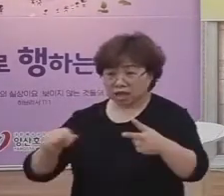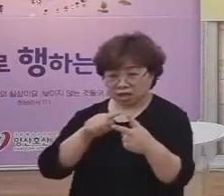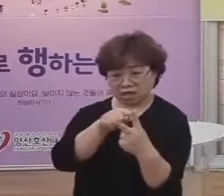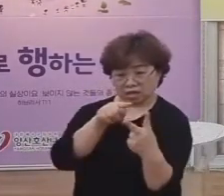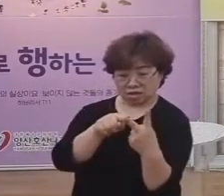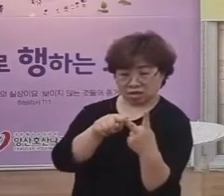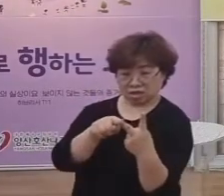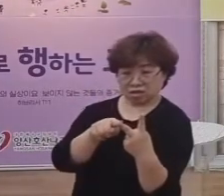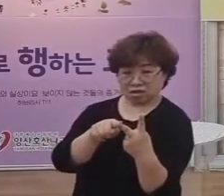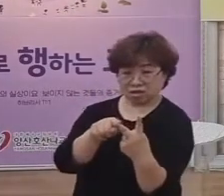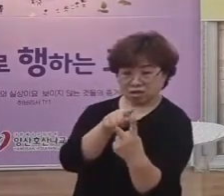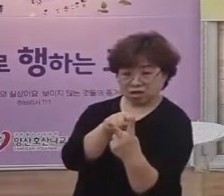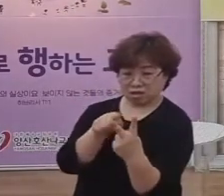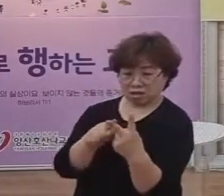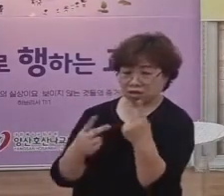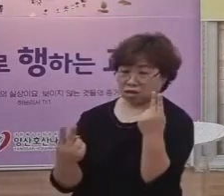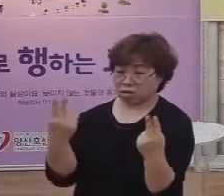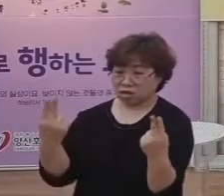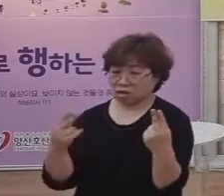이유가 뭘까요?